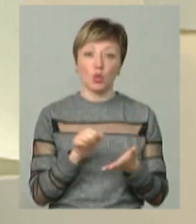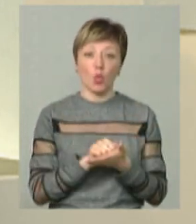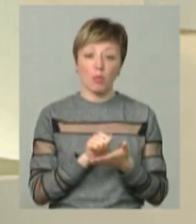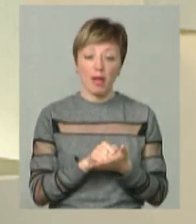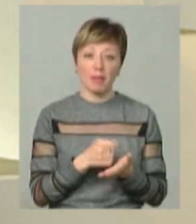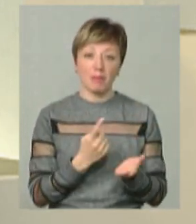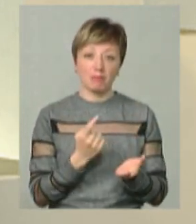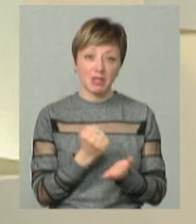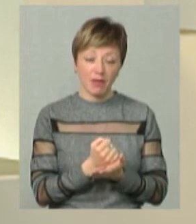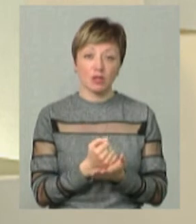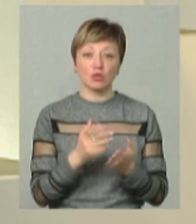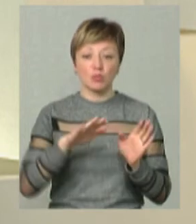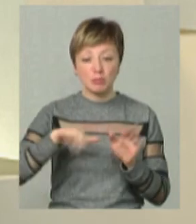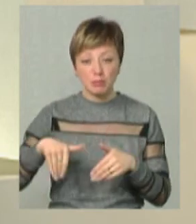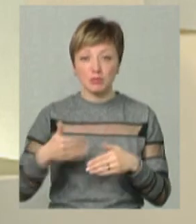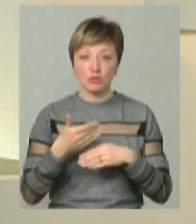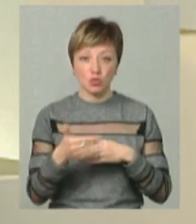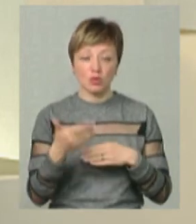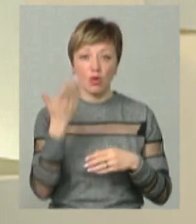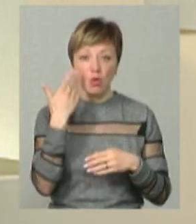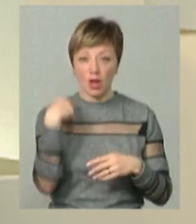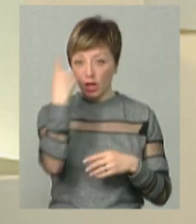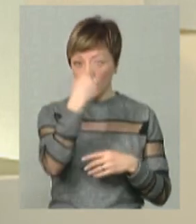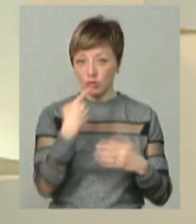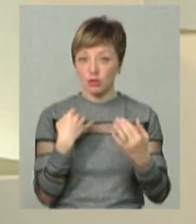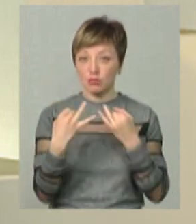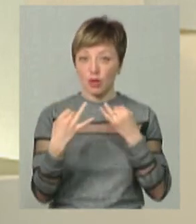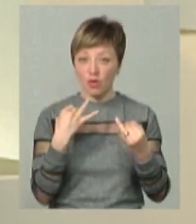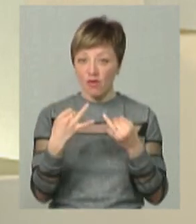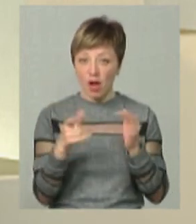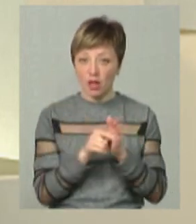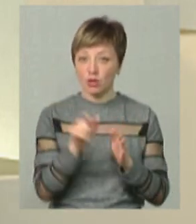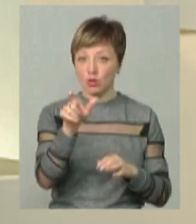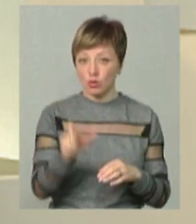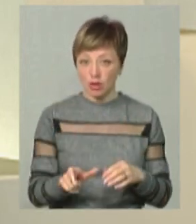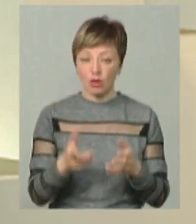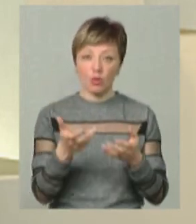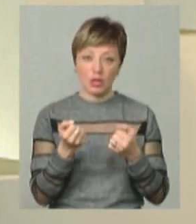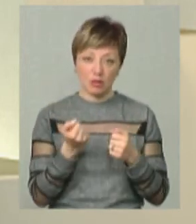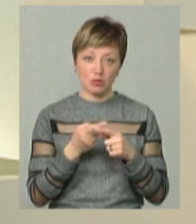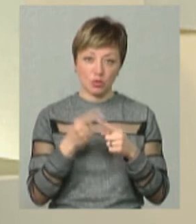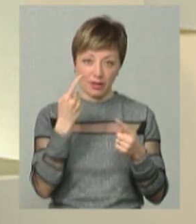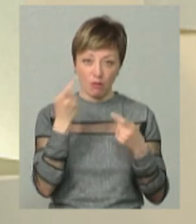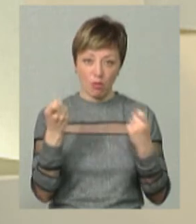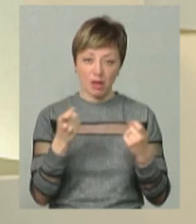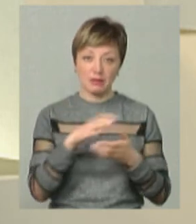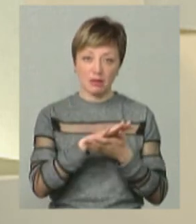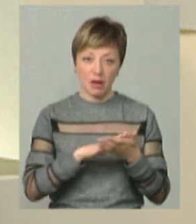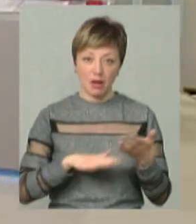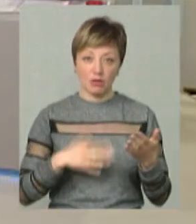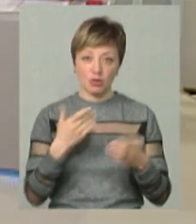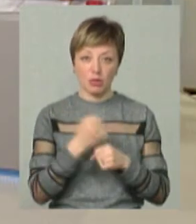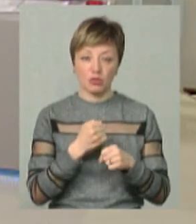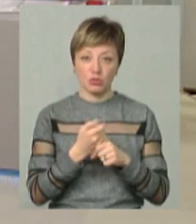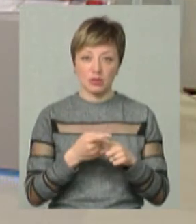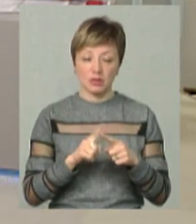підтвердження чи ще щось, то, відповідно, вже при спілкуванні з заявником отримуємо цю інформацію і далі продовжуємо